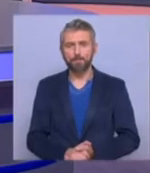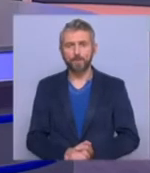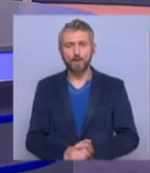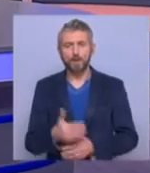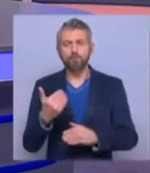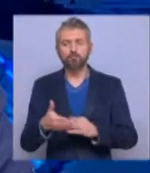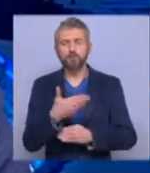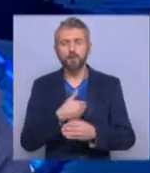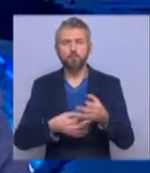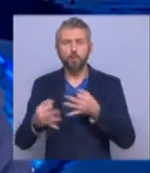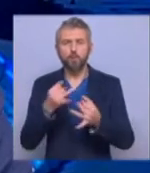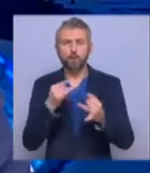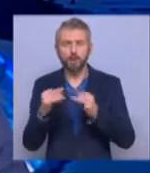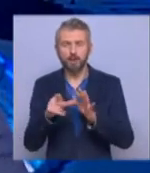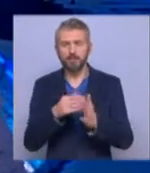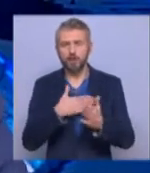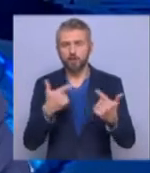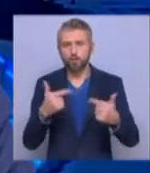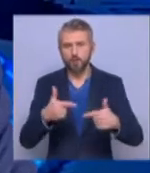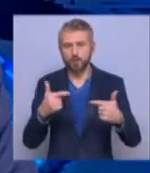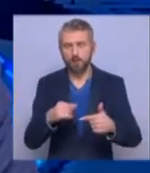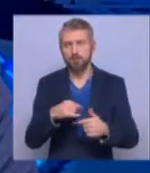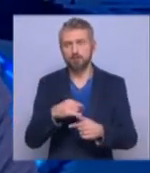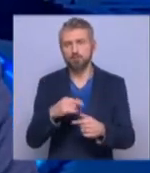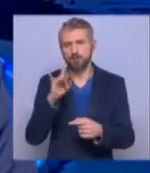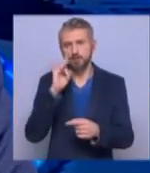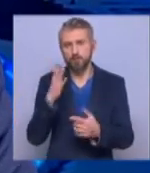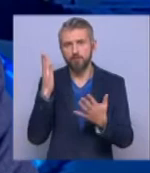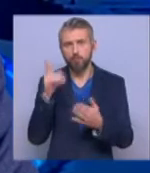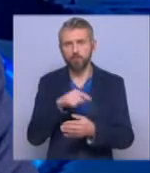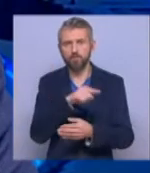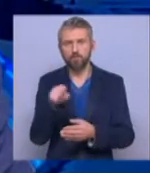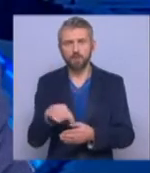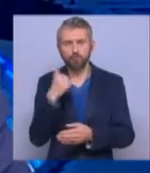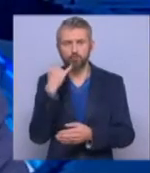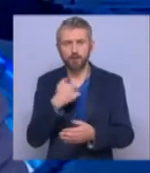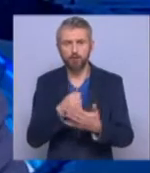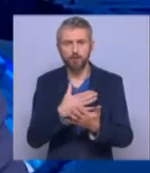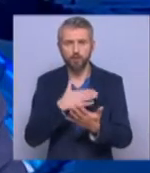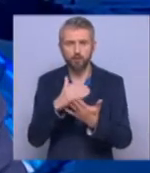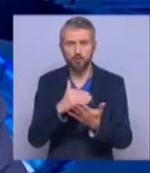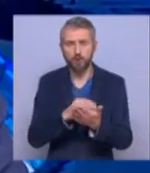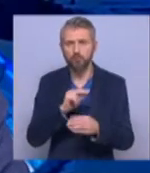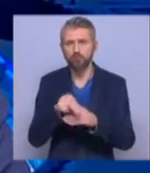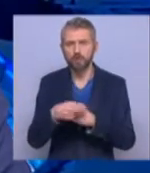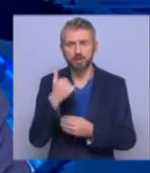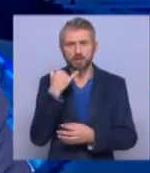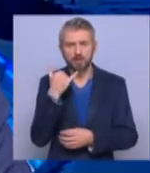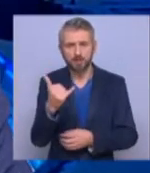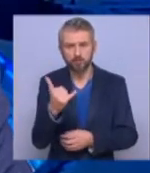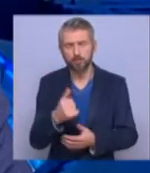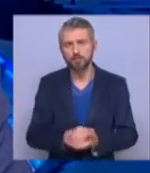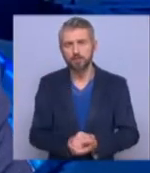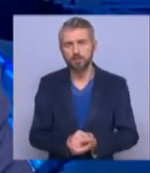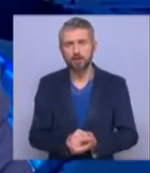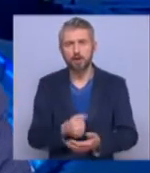ми поговорили з нашими гостями, і, слава Богу, ви долучалися до нашого ефіру через прямий телефонний зв'язок